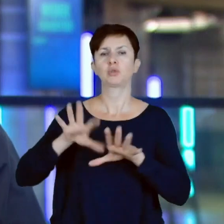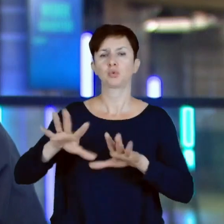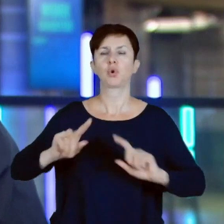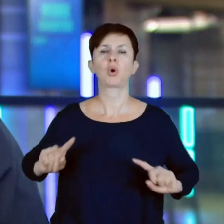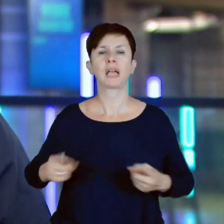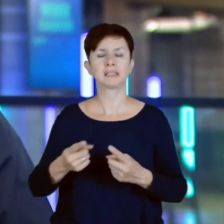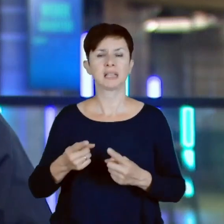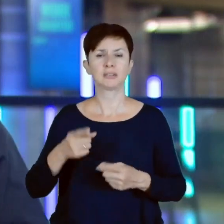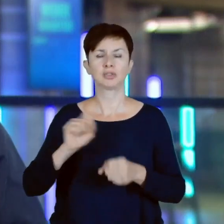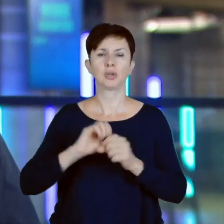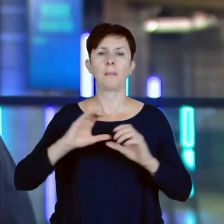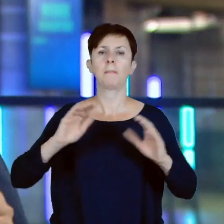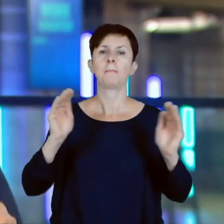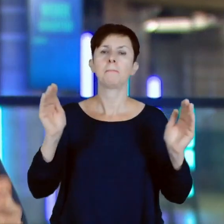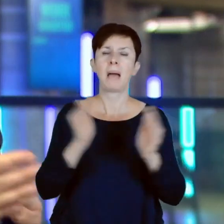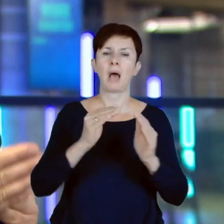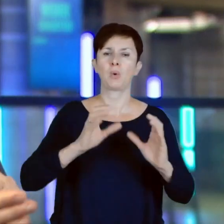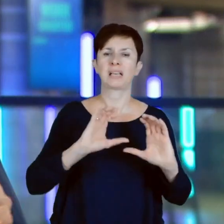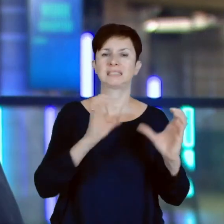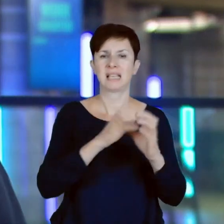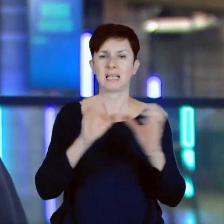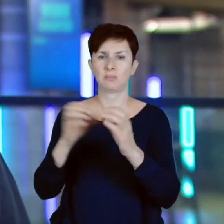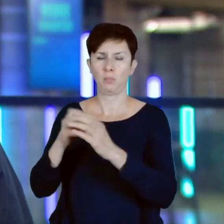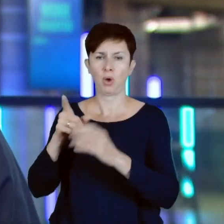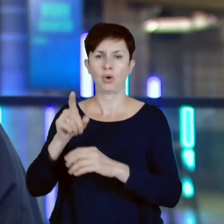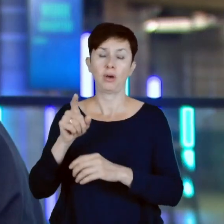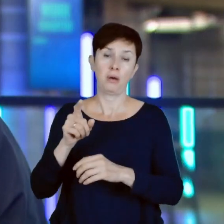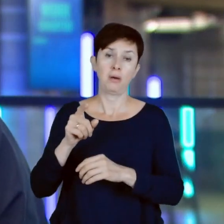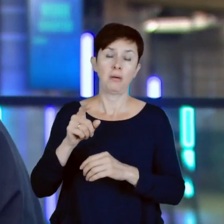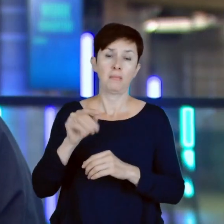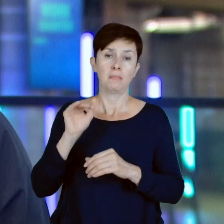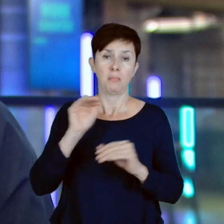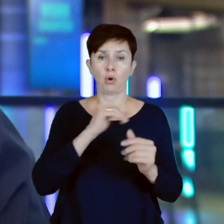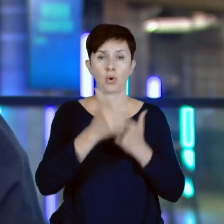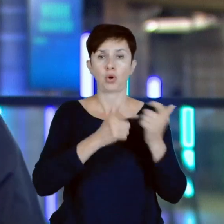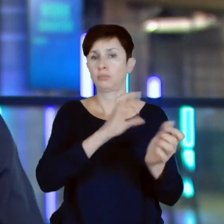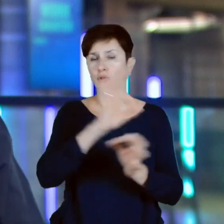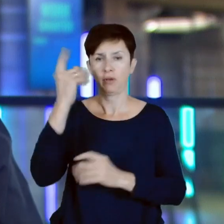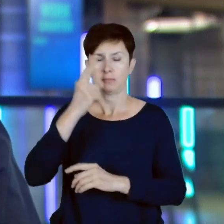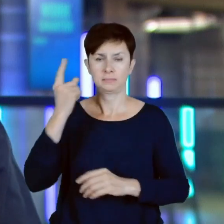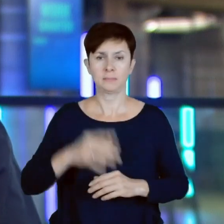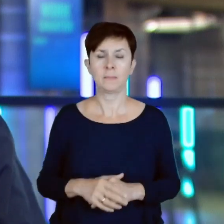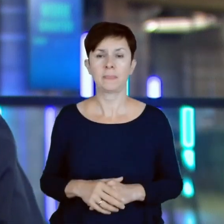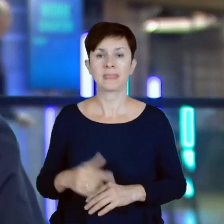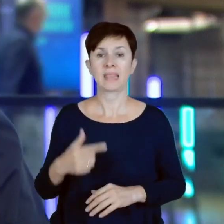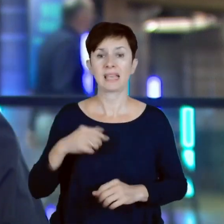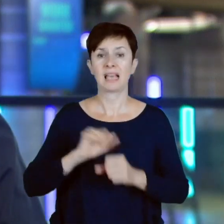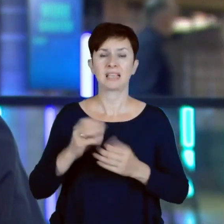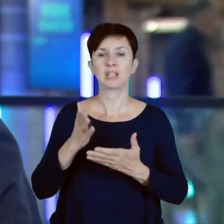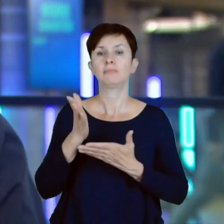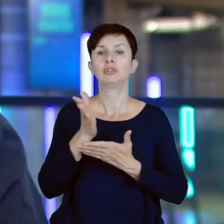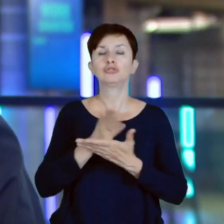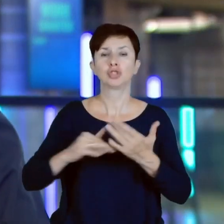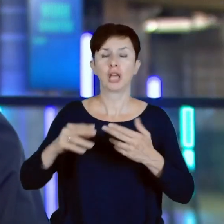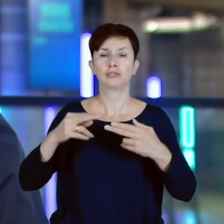małymi zespołami, które dają szansę na robienie tego, co mówisz, bo rzeczywiście w wielu miejscach, można powiedzieć, jestem częścią maszyny, jest jakiś